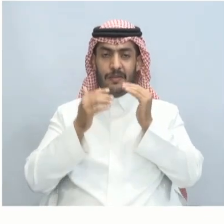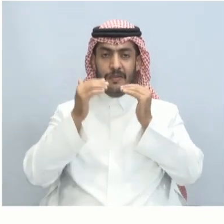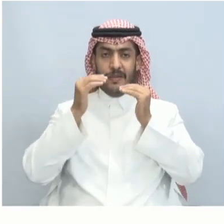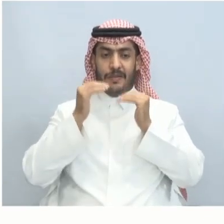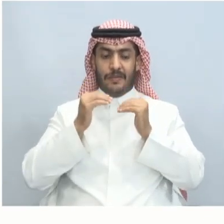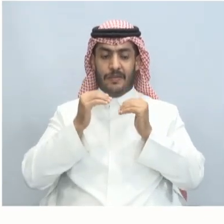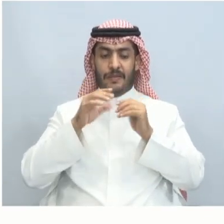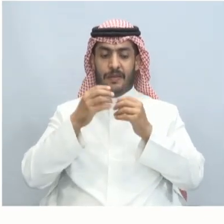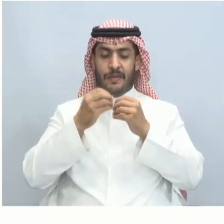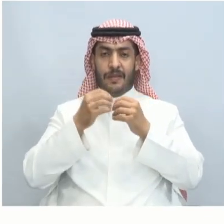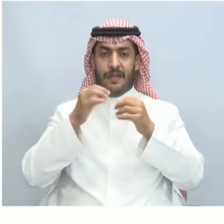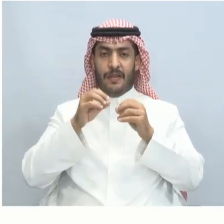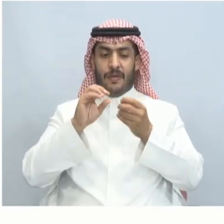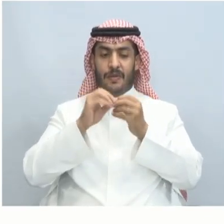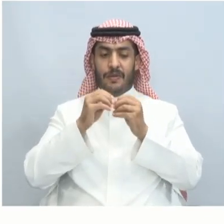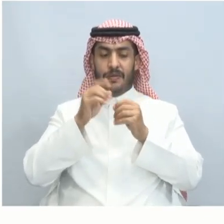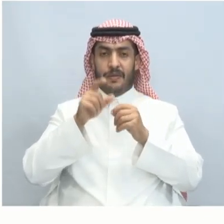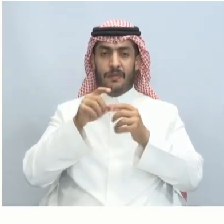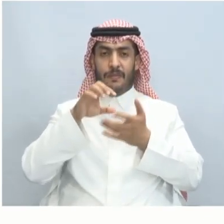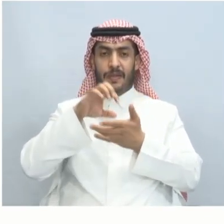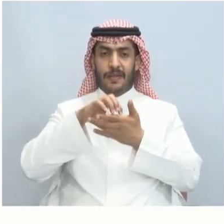الاسفل فاصبح في هذا